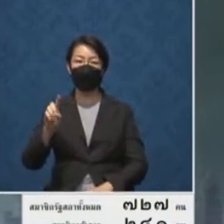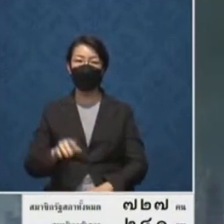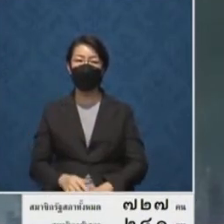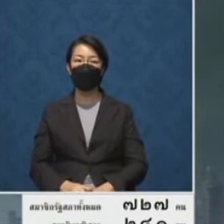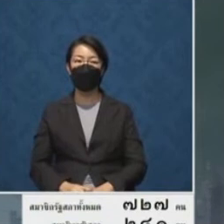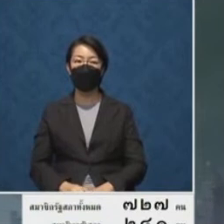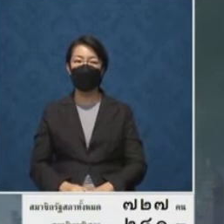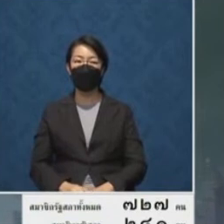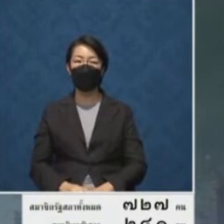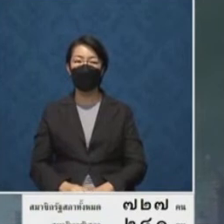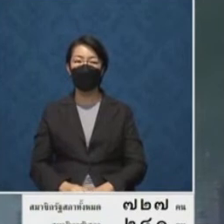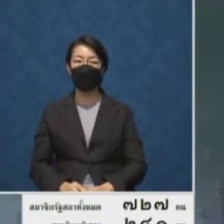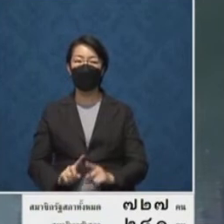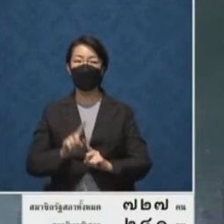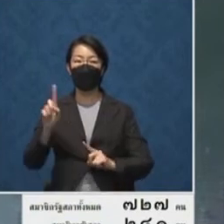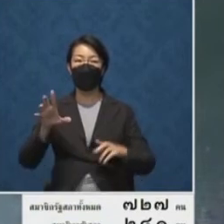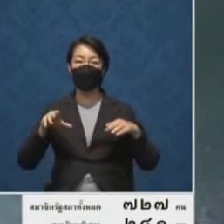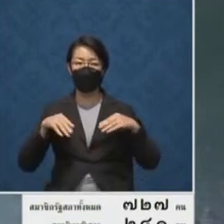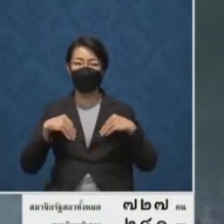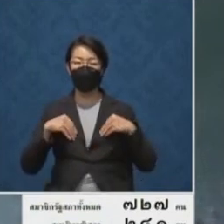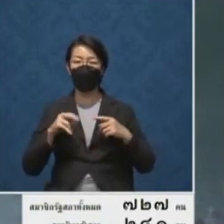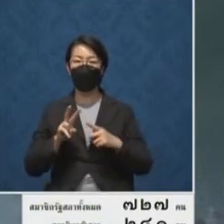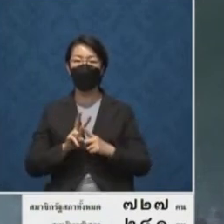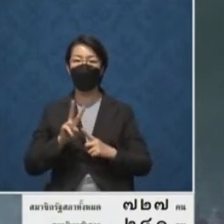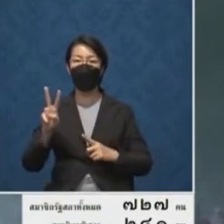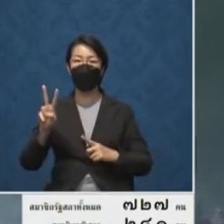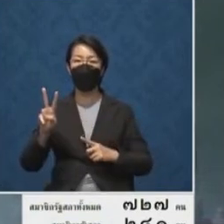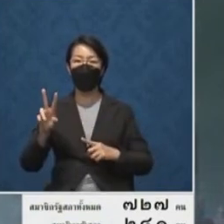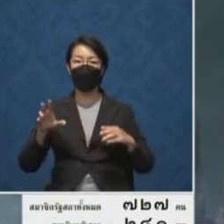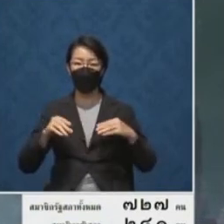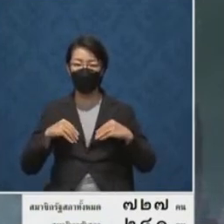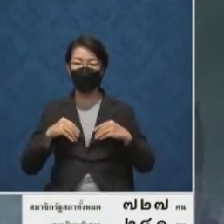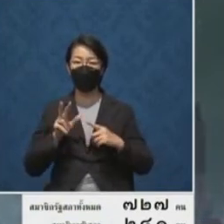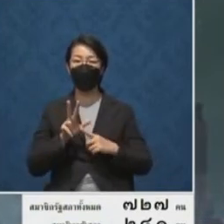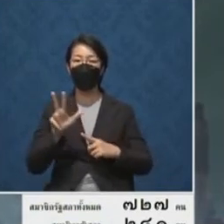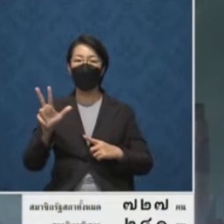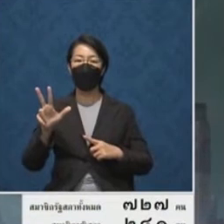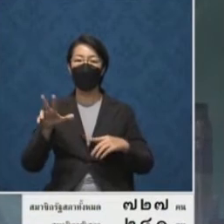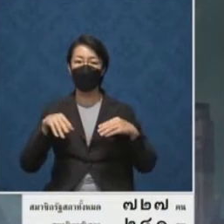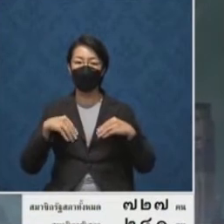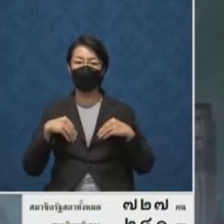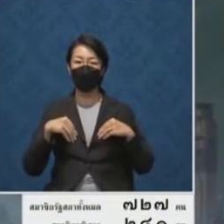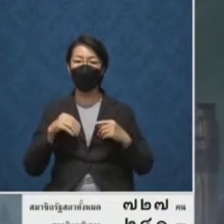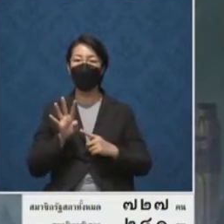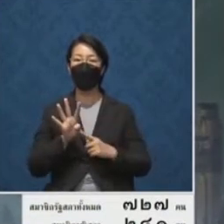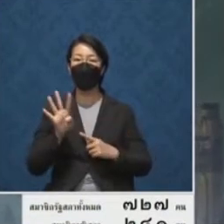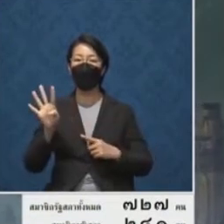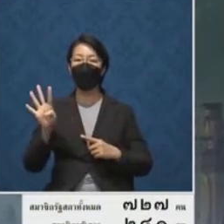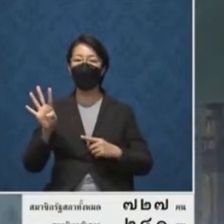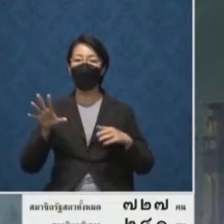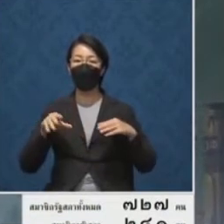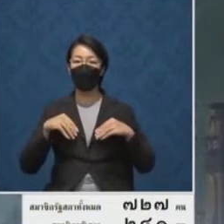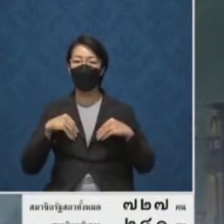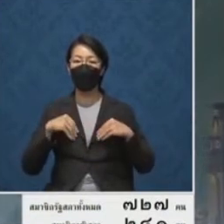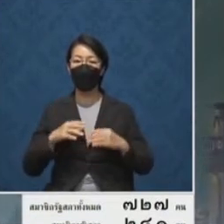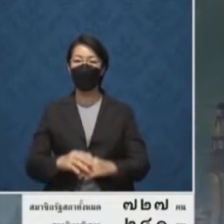561นายสมพงษ์อมรวิวัฒน ์หนึ่งรับหลักการสองรับหลักการสามรับหลัก